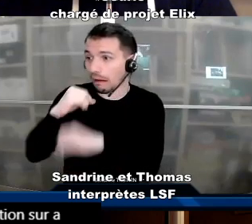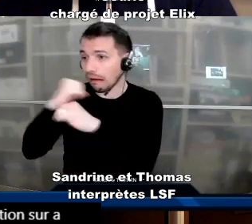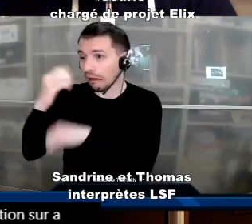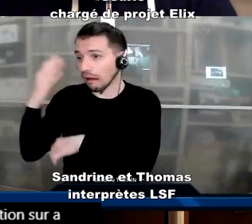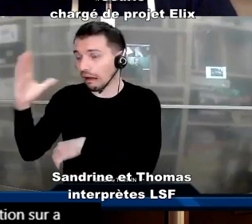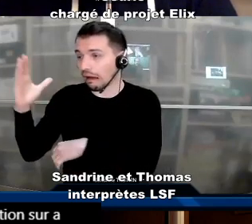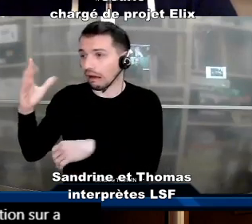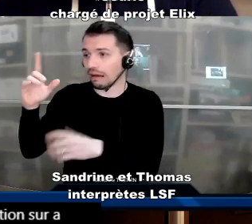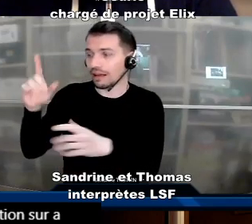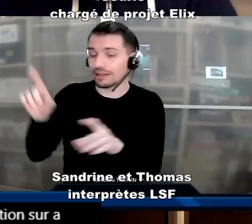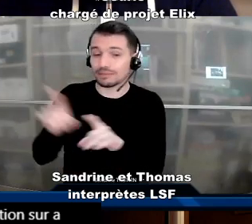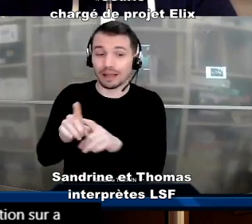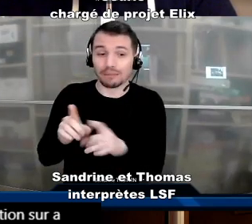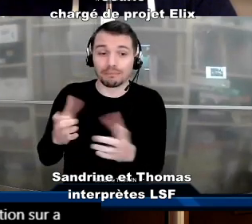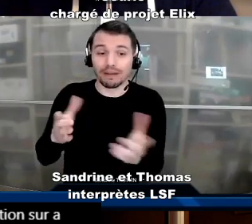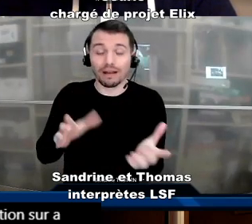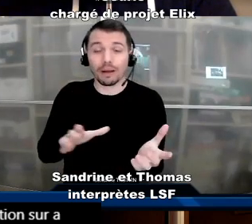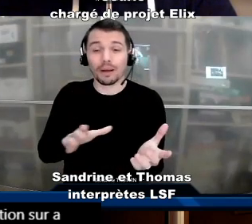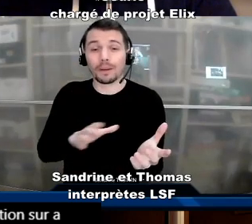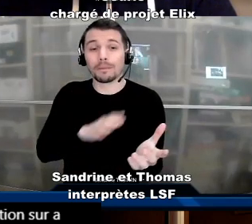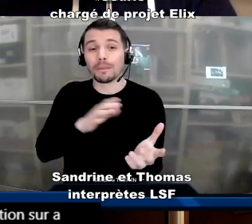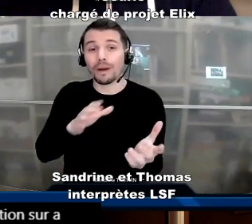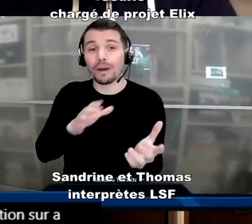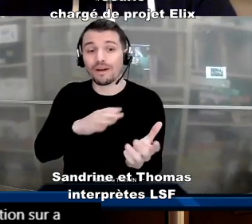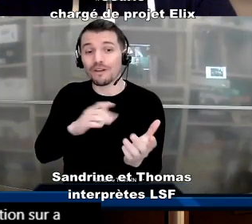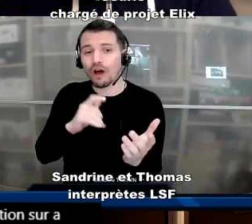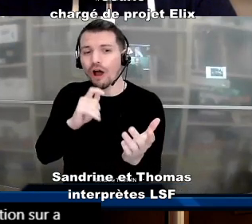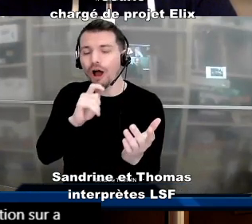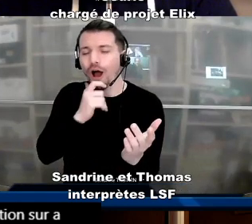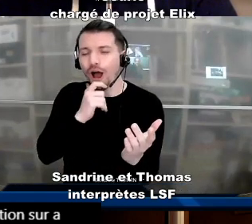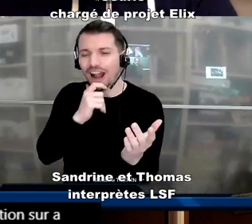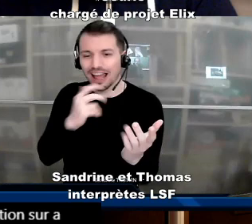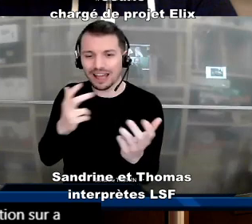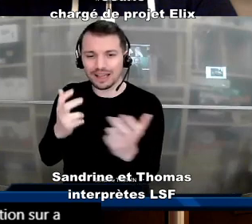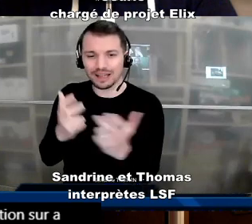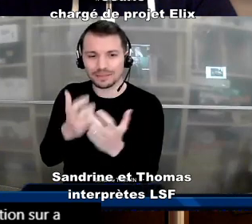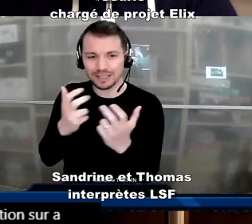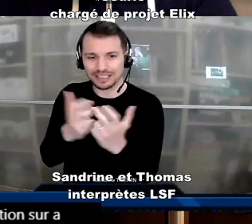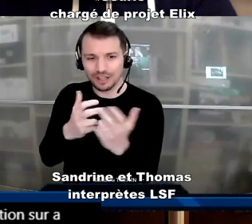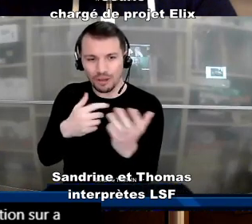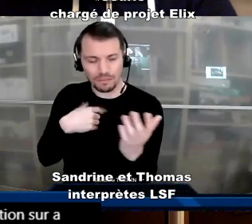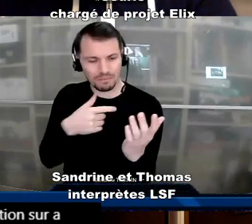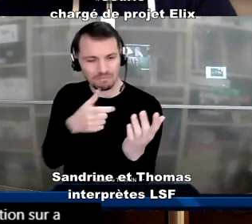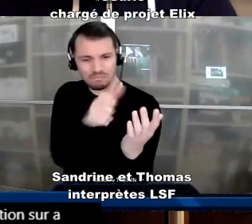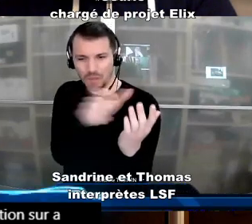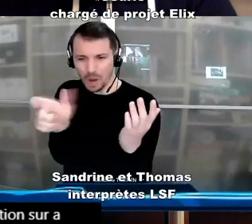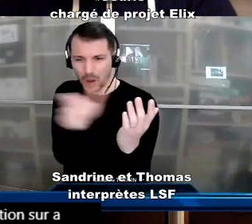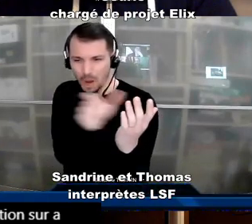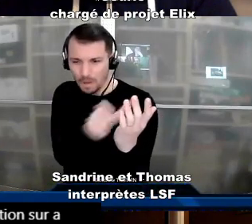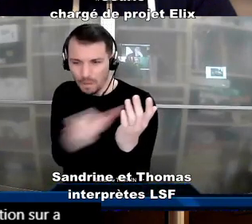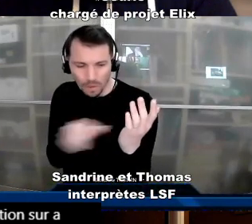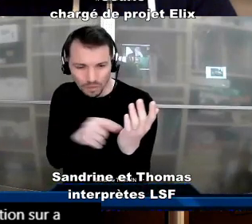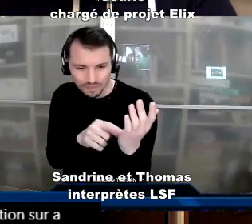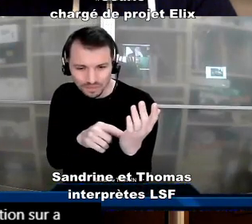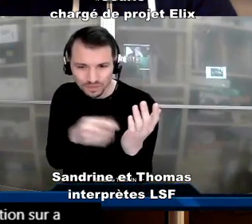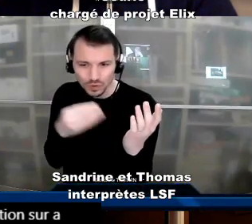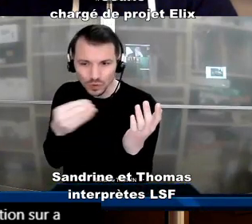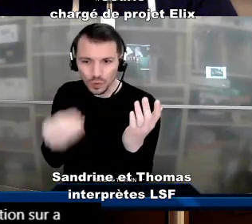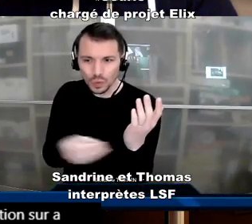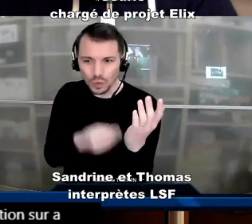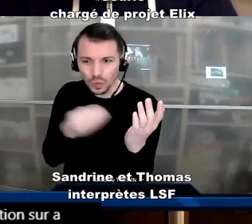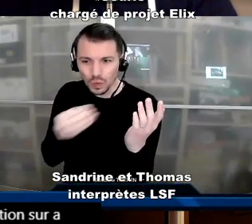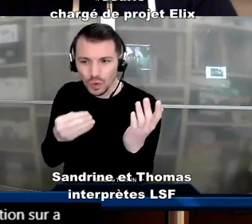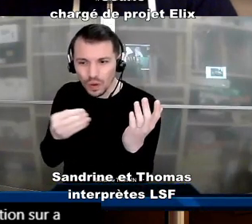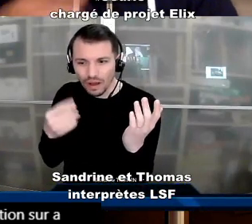C'est comme les profs d'anglais qui vont avoir sur les copies des gens qui mangent des layers ou qui font appel à des avocados pour